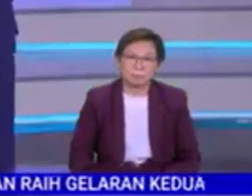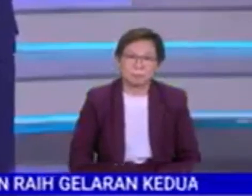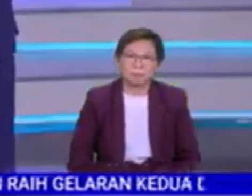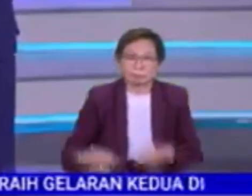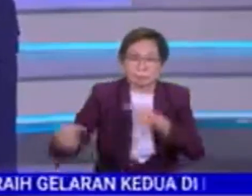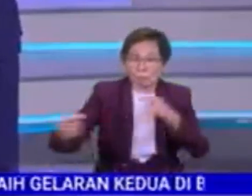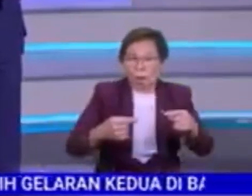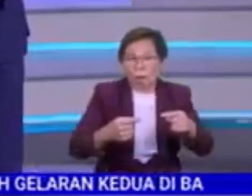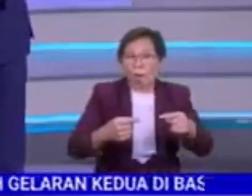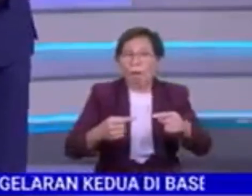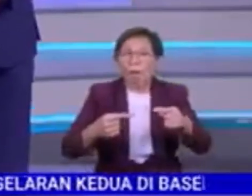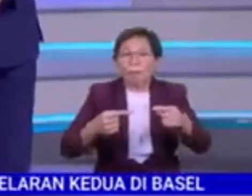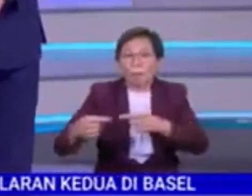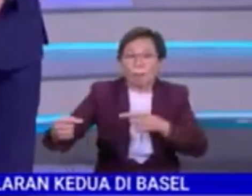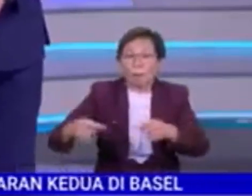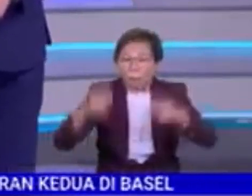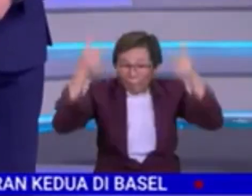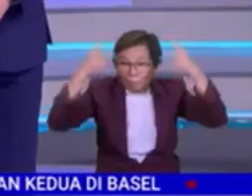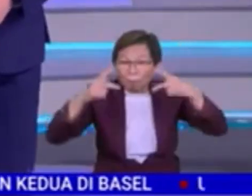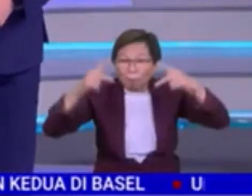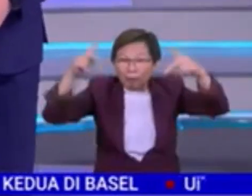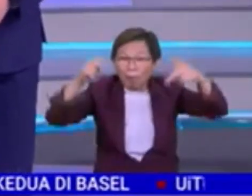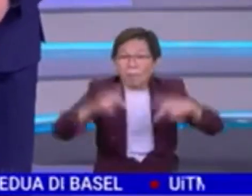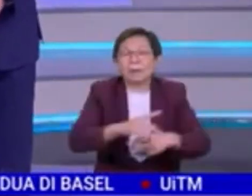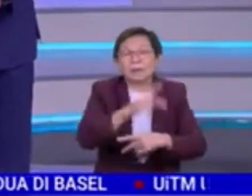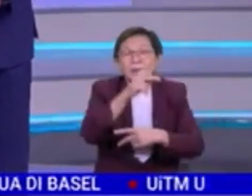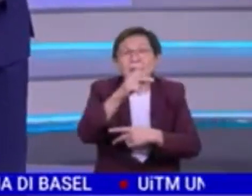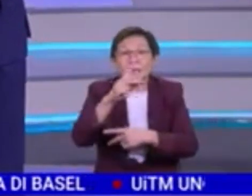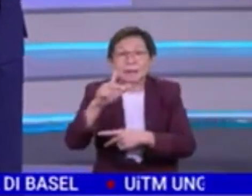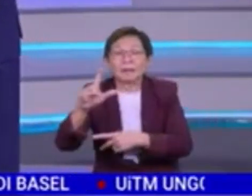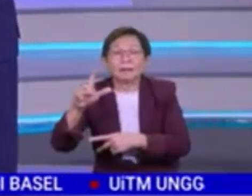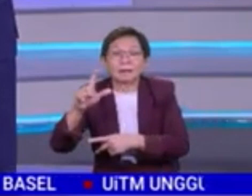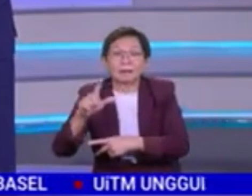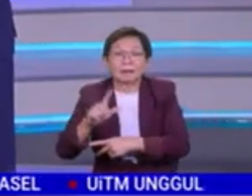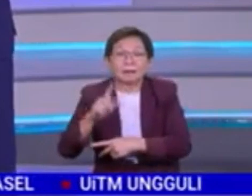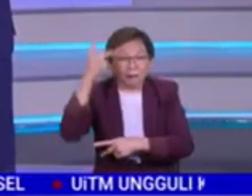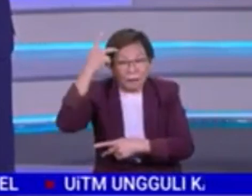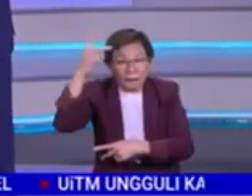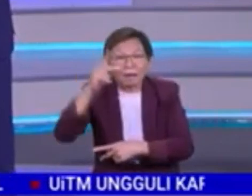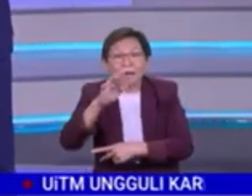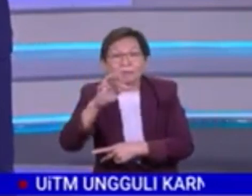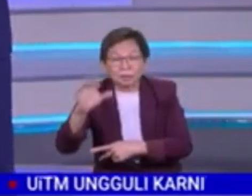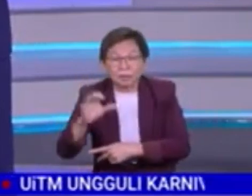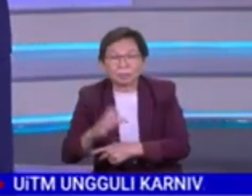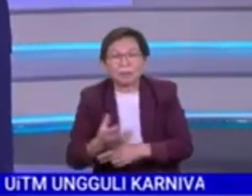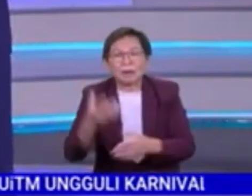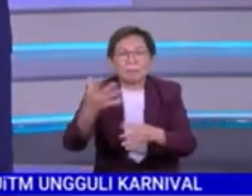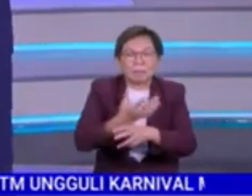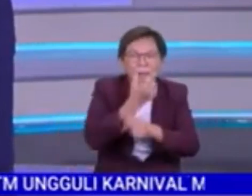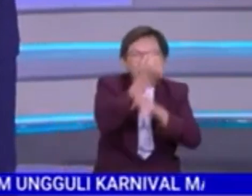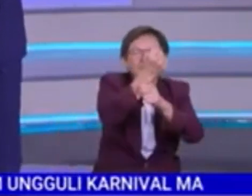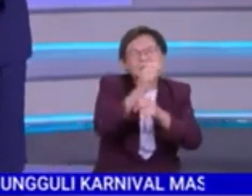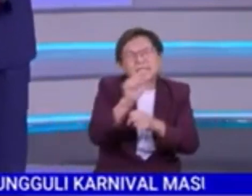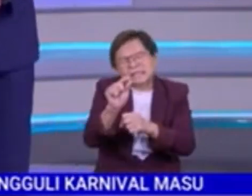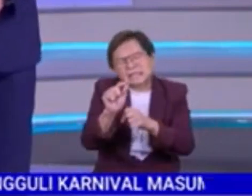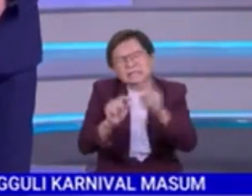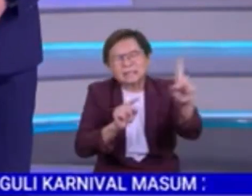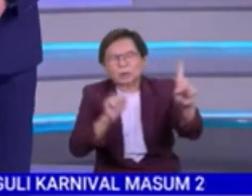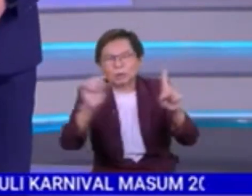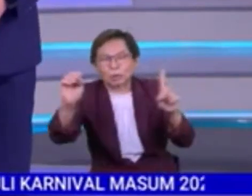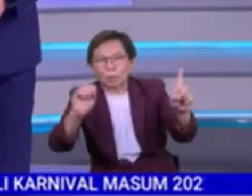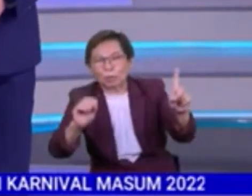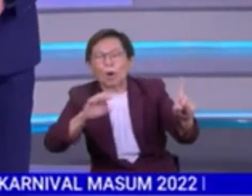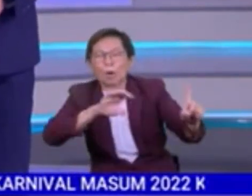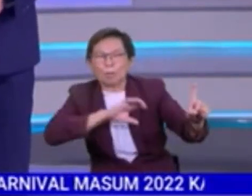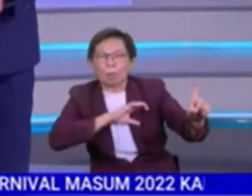Aksi Liga Premier, Kelantan United FC KUFC meraih kemenangan sulung musim ini selepas mencatat kemenangan tipis 1-0 ke atas PDRM